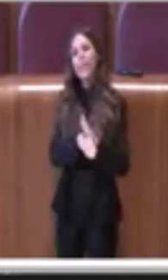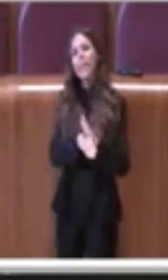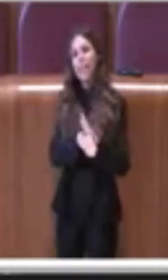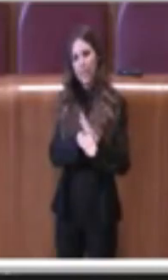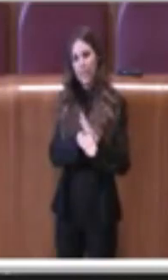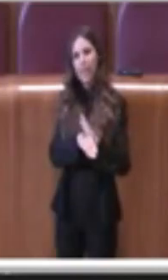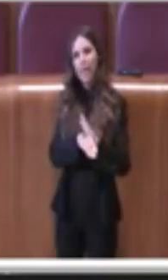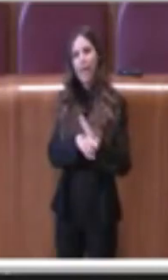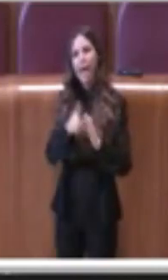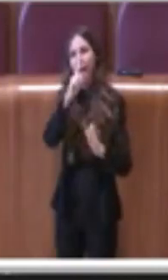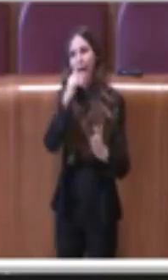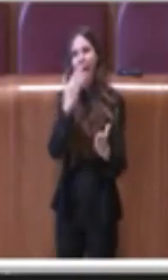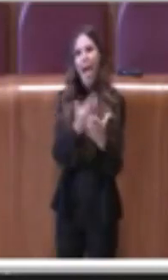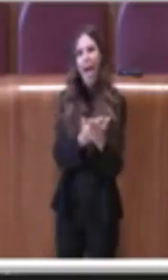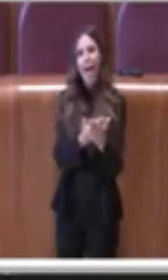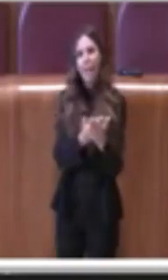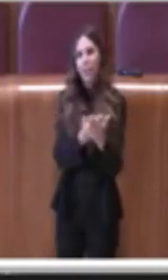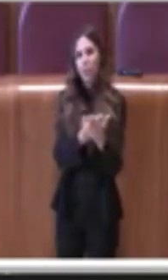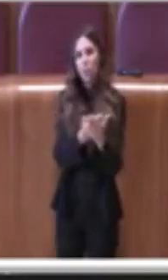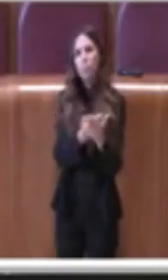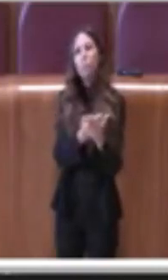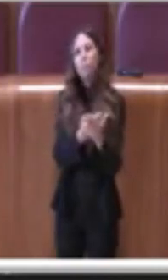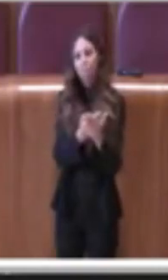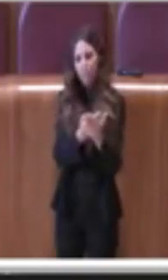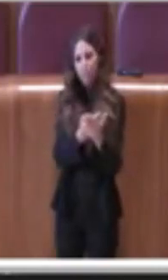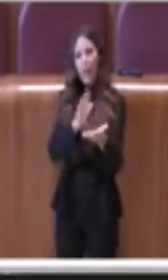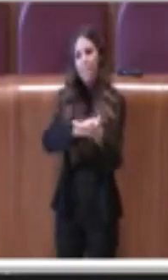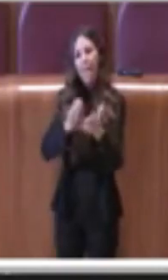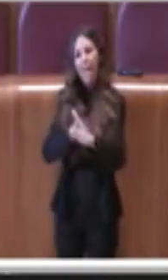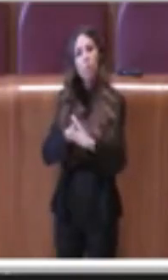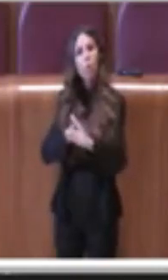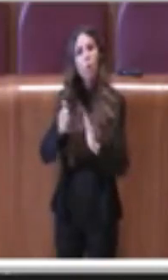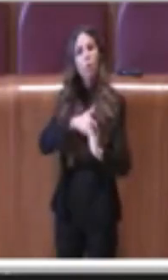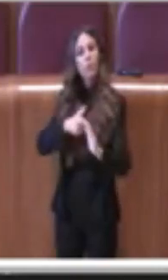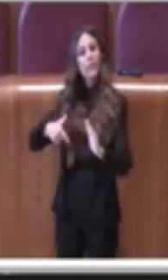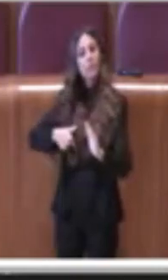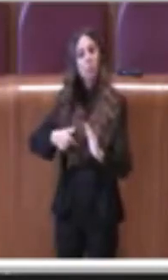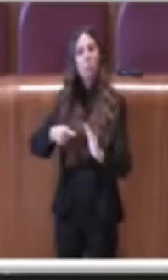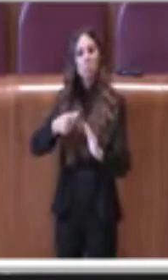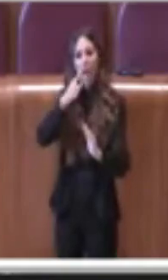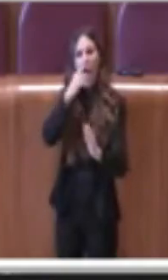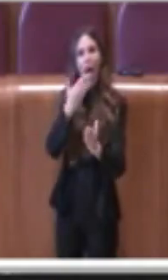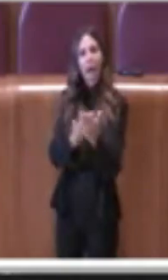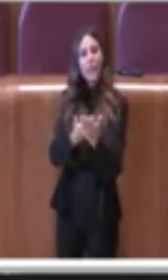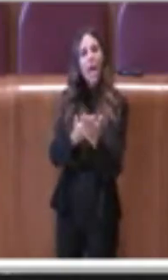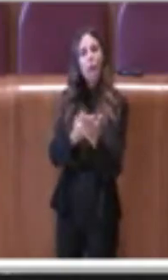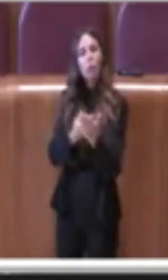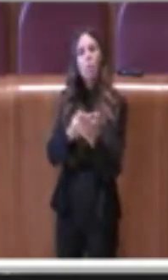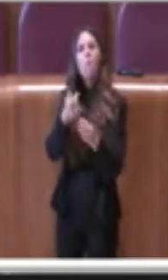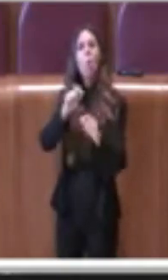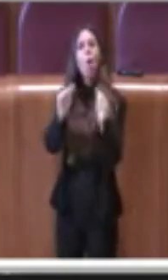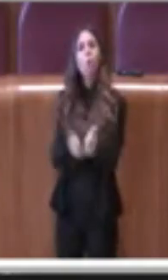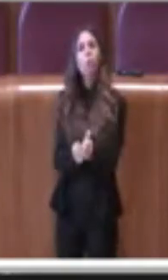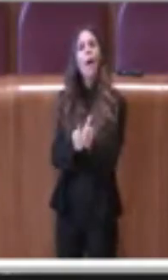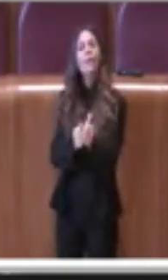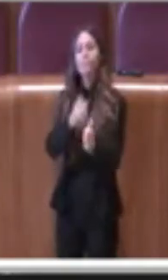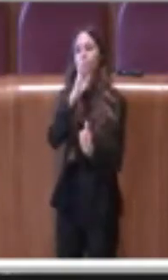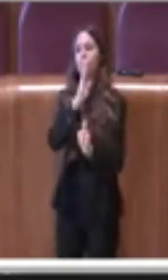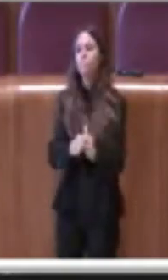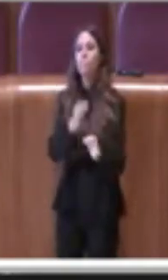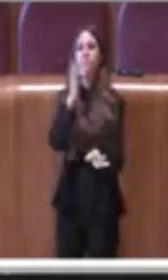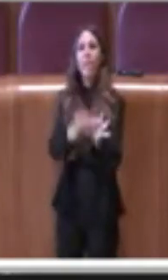risponde prontamente al patto dei sindaci in modo ovviamente dirompente, perché questo è un